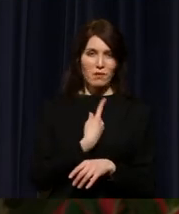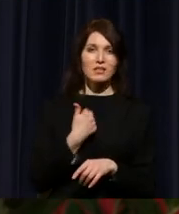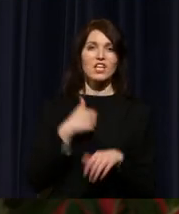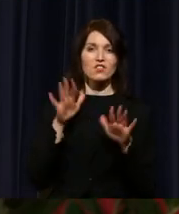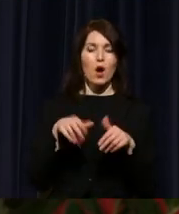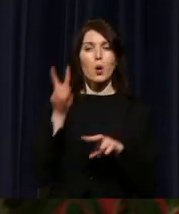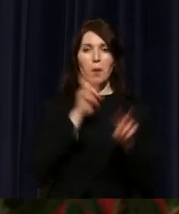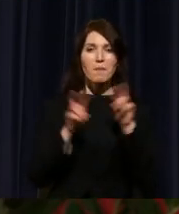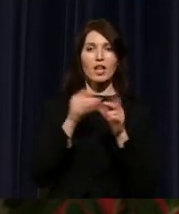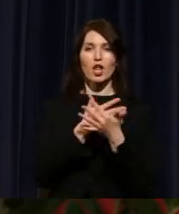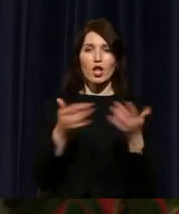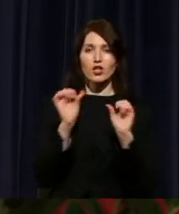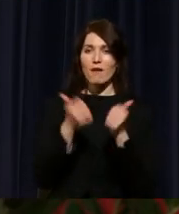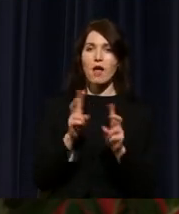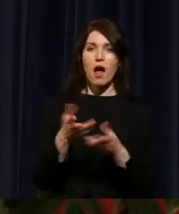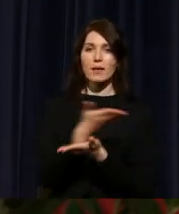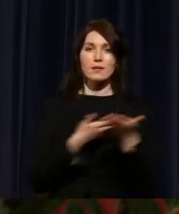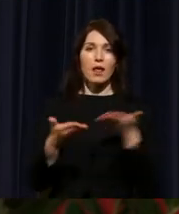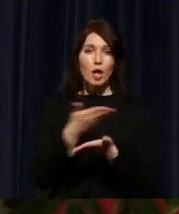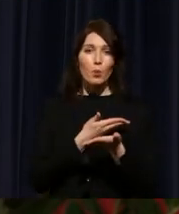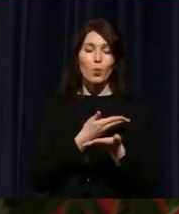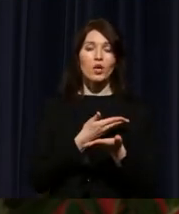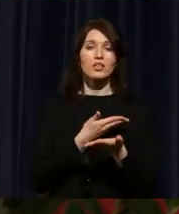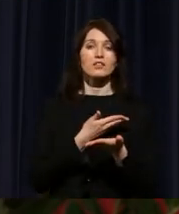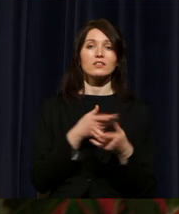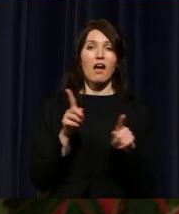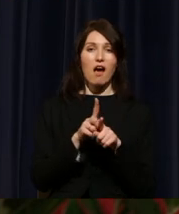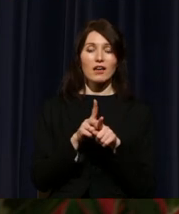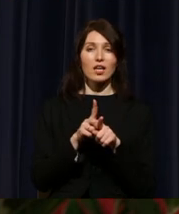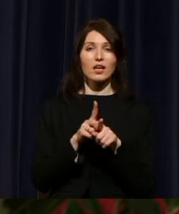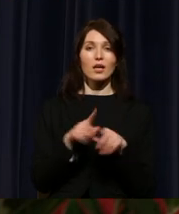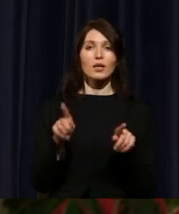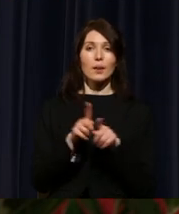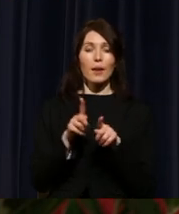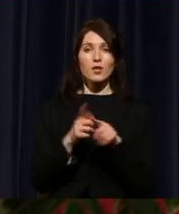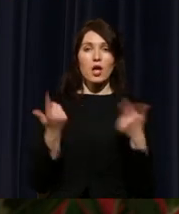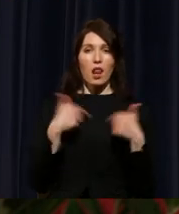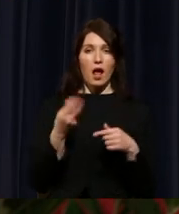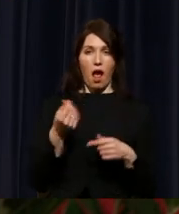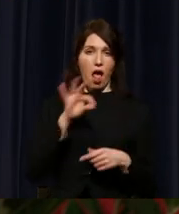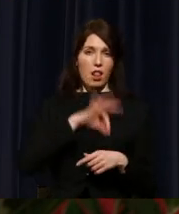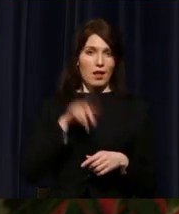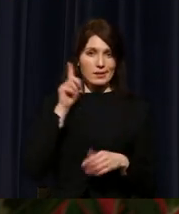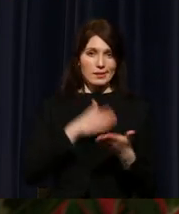meklēt dažādus tos veidus, kā sadarboties un arī tostarp arī atalgojuma